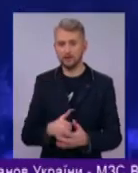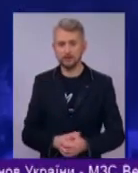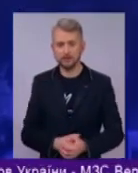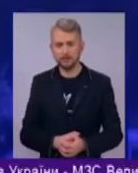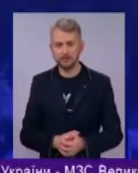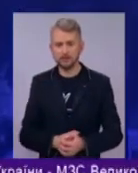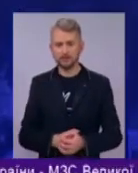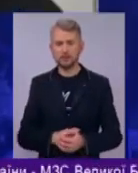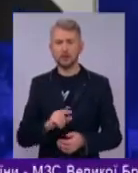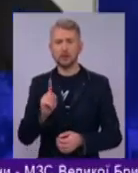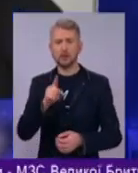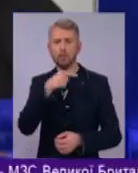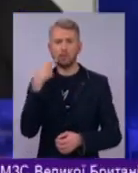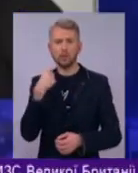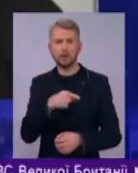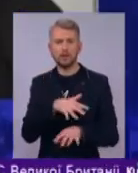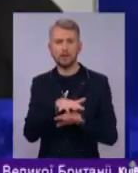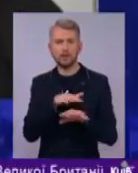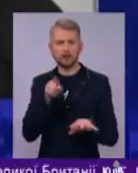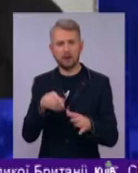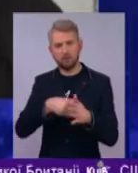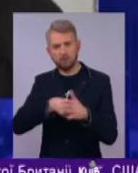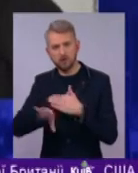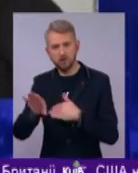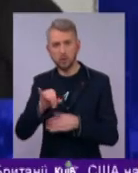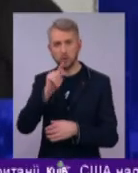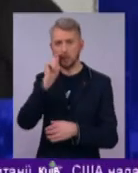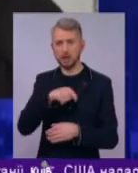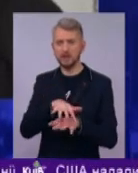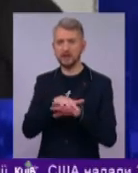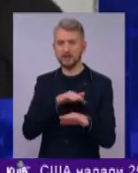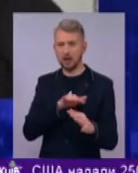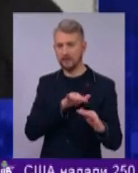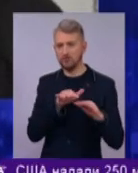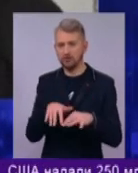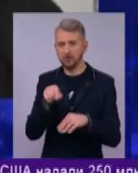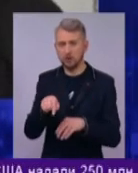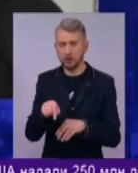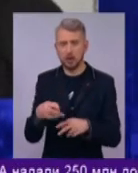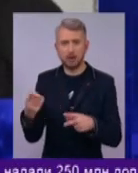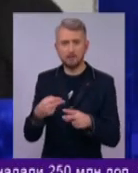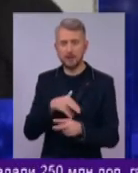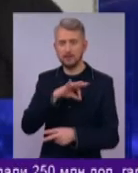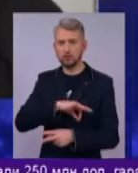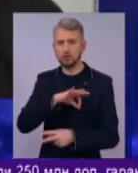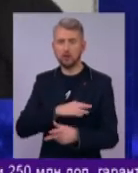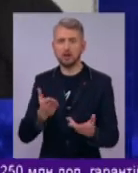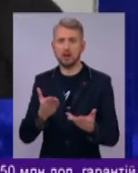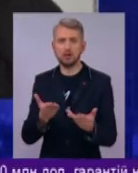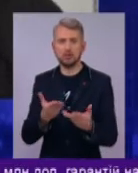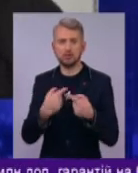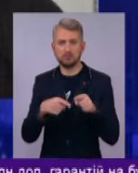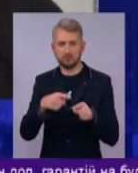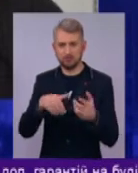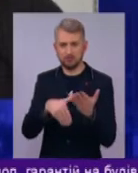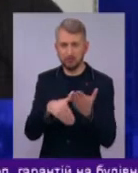Щоб російські війська звідти вийшли і українські війська зайшли туди без застосування якихось третіх сил, це